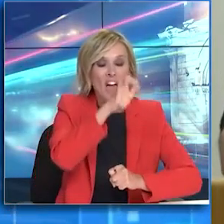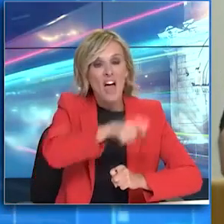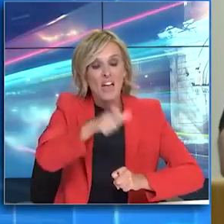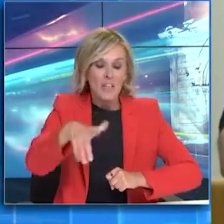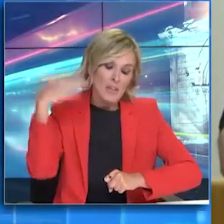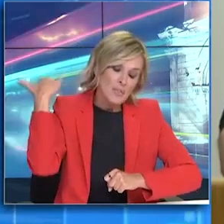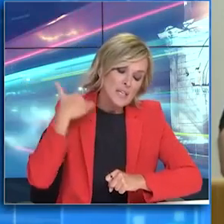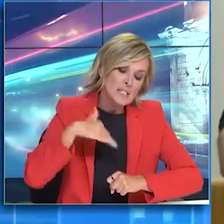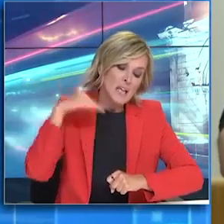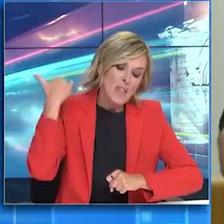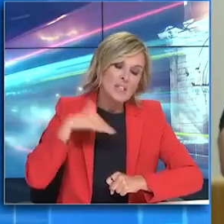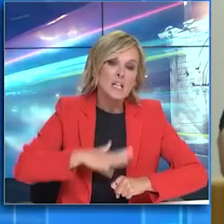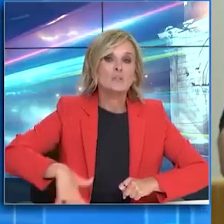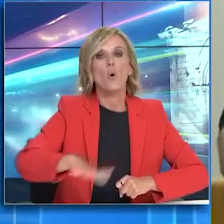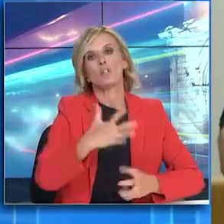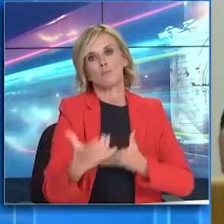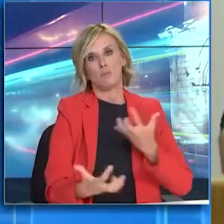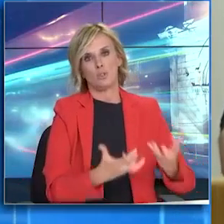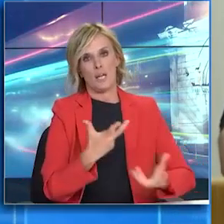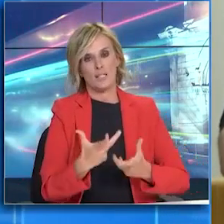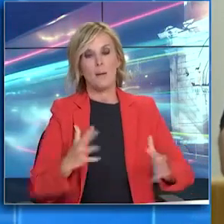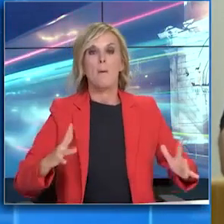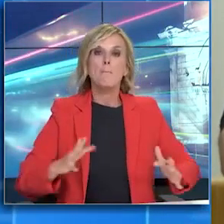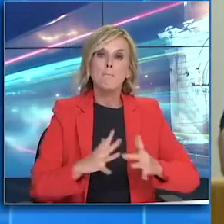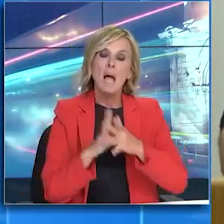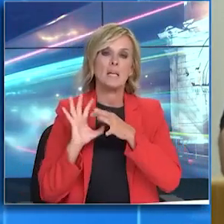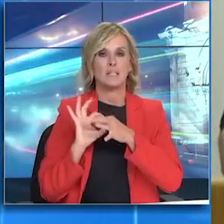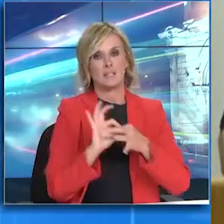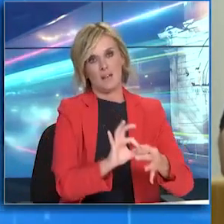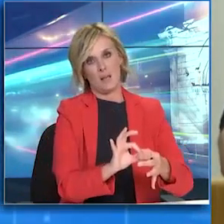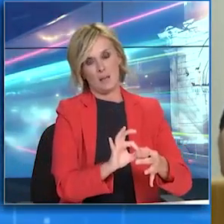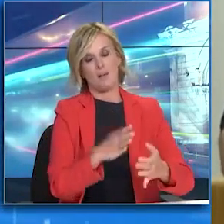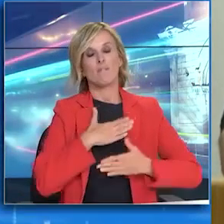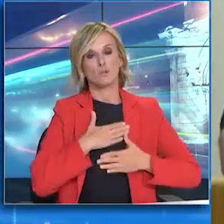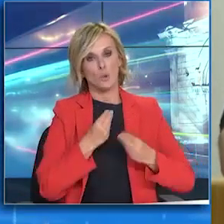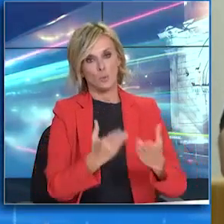σε όλα τα πύρινα μέτωπα. Η μάχη συνεχίζεται. Σας ευχαριστώ.